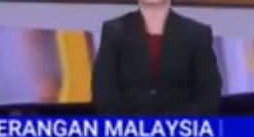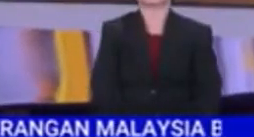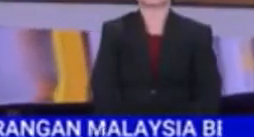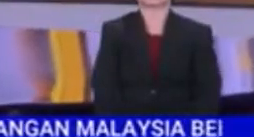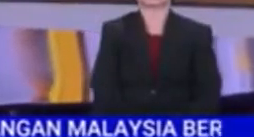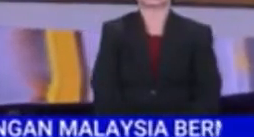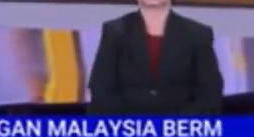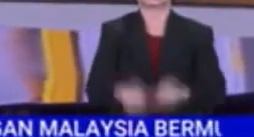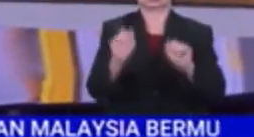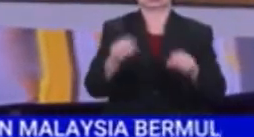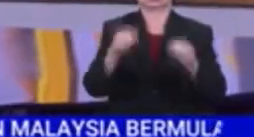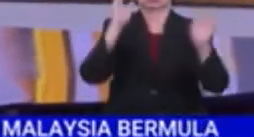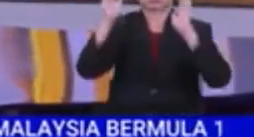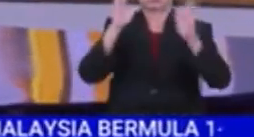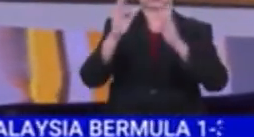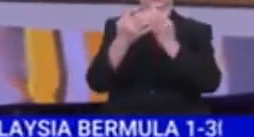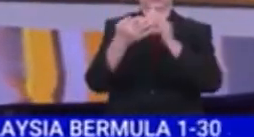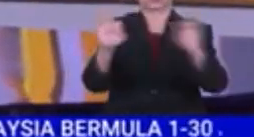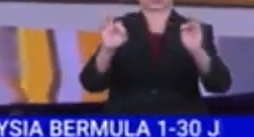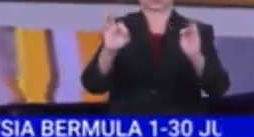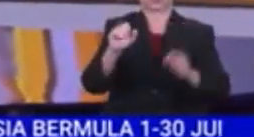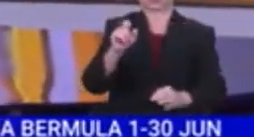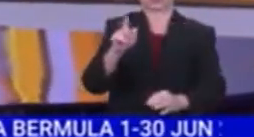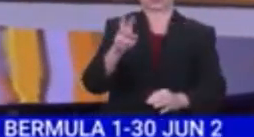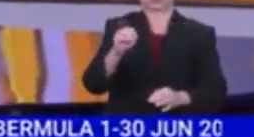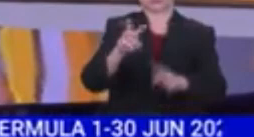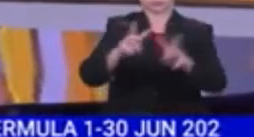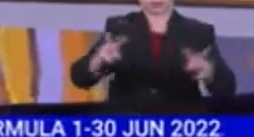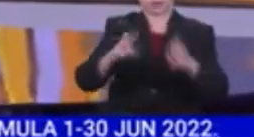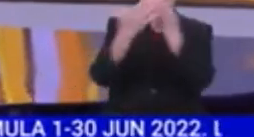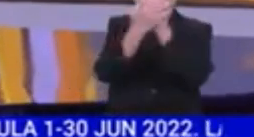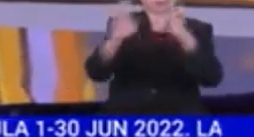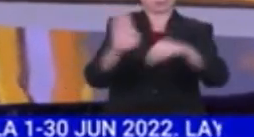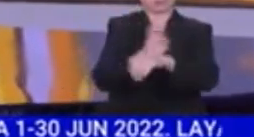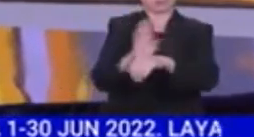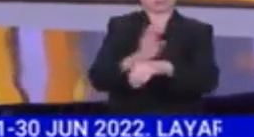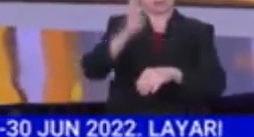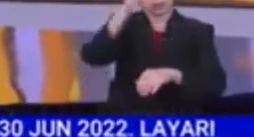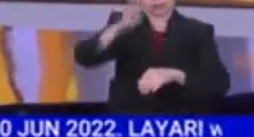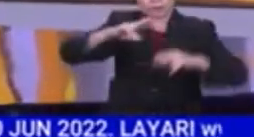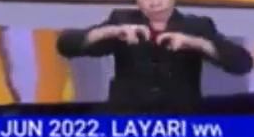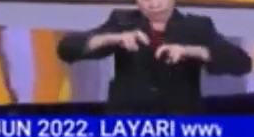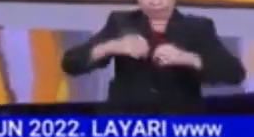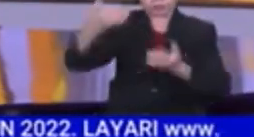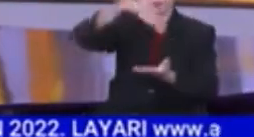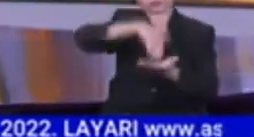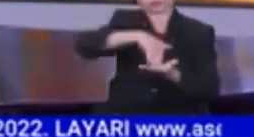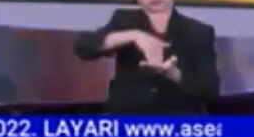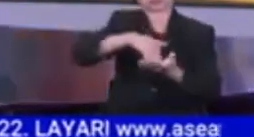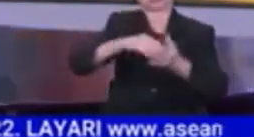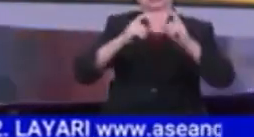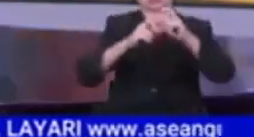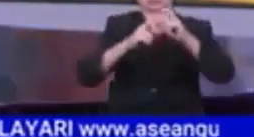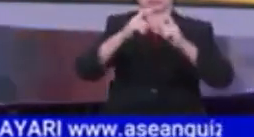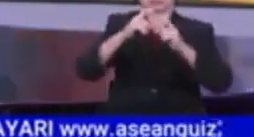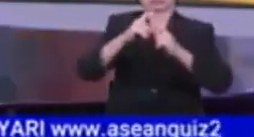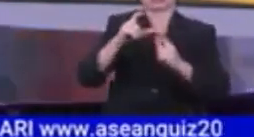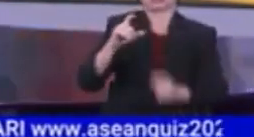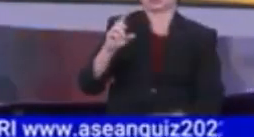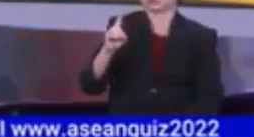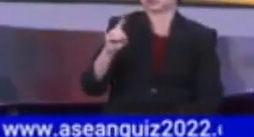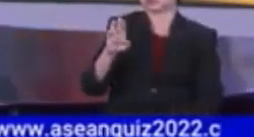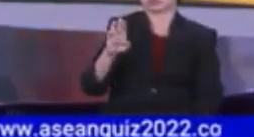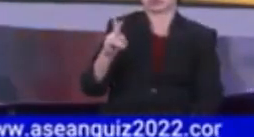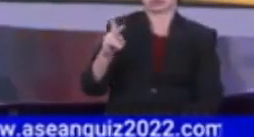Hai kebenaran Yin percuma skin wilayah bebas Berniaga bakal dikaji smule dewan bandaraya Kuala Lumpur dbkl